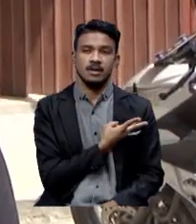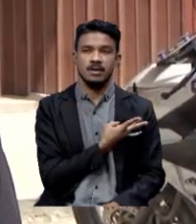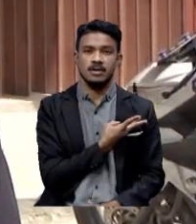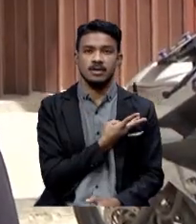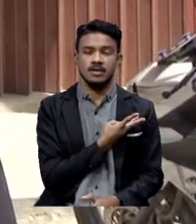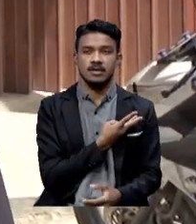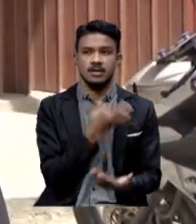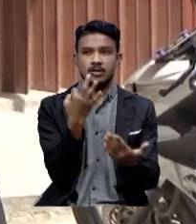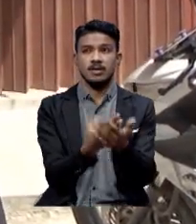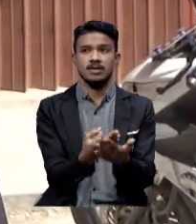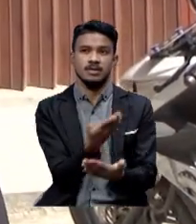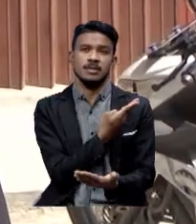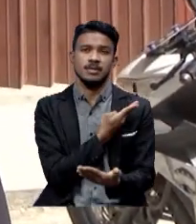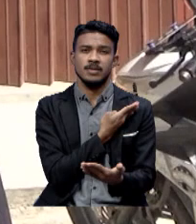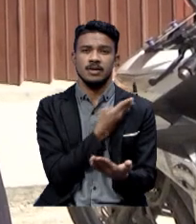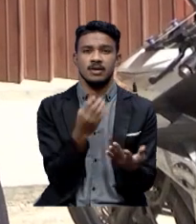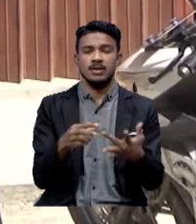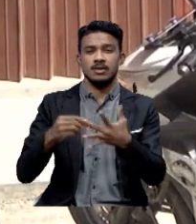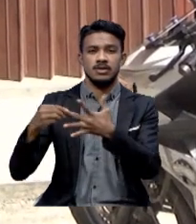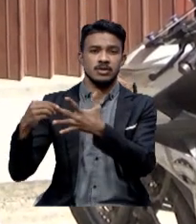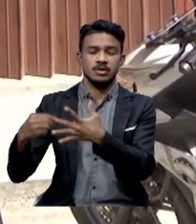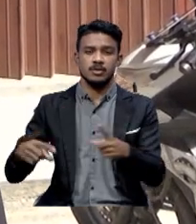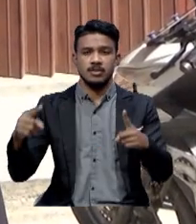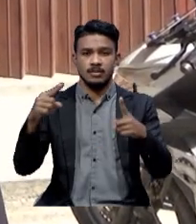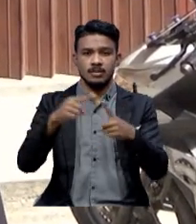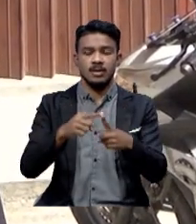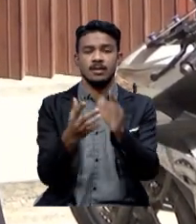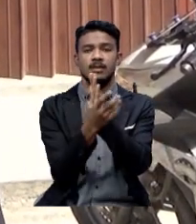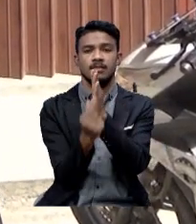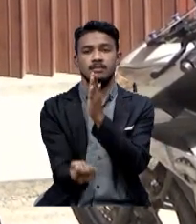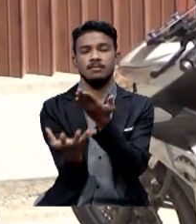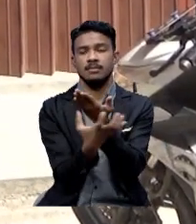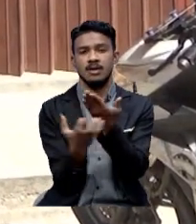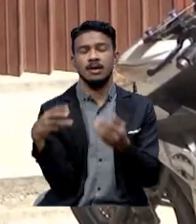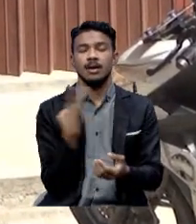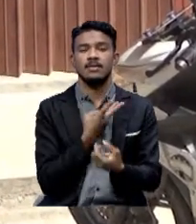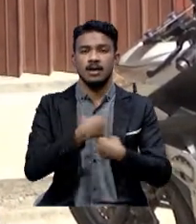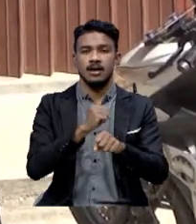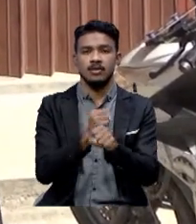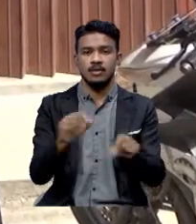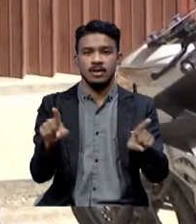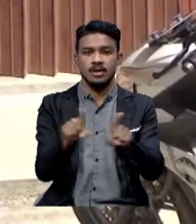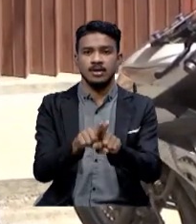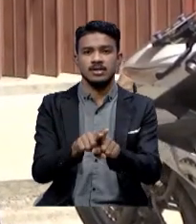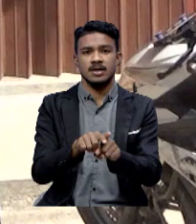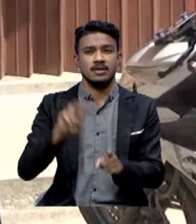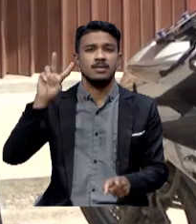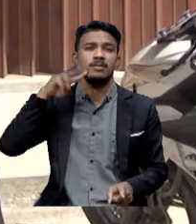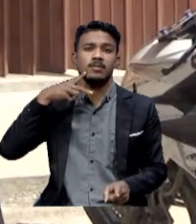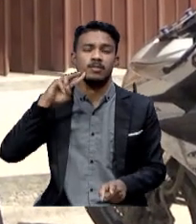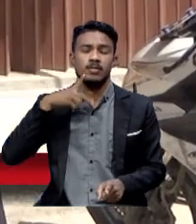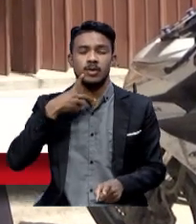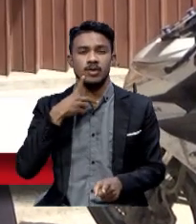preso sa san sira lilu preso mina karniu ami atau halon sa modo rumai umamo